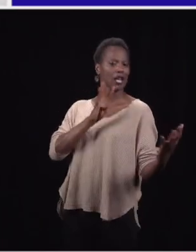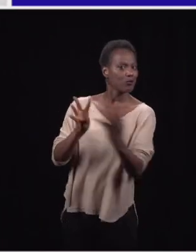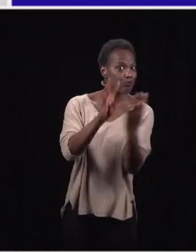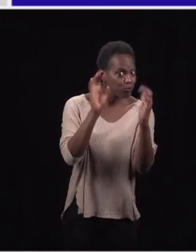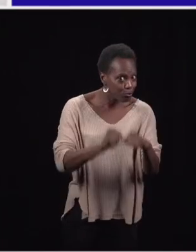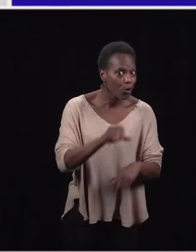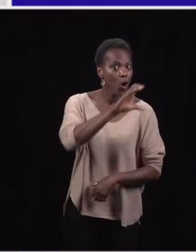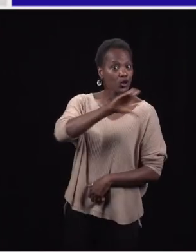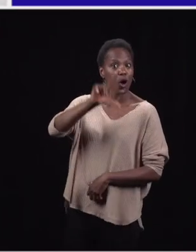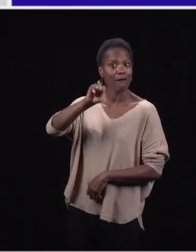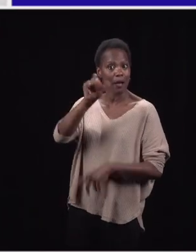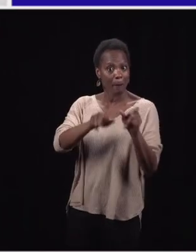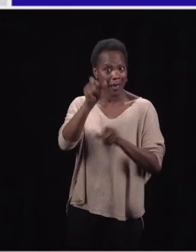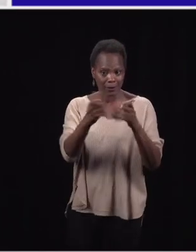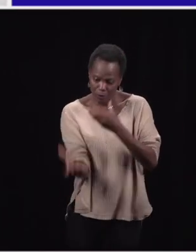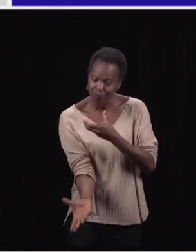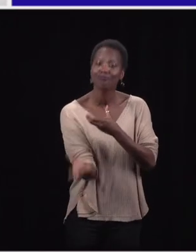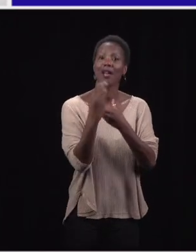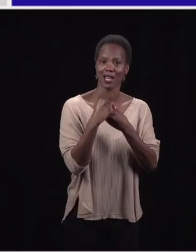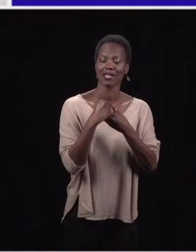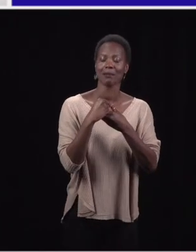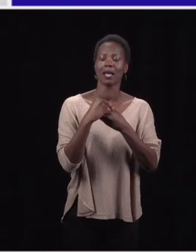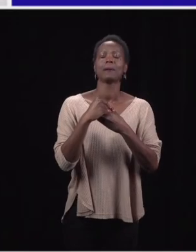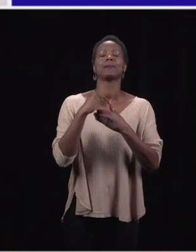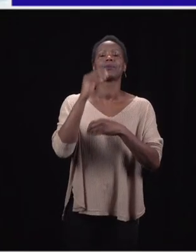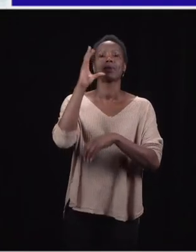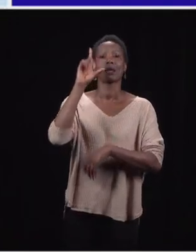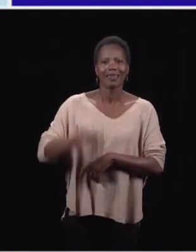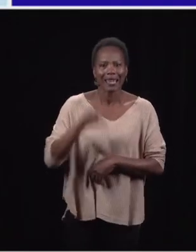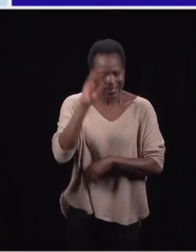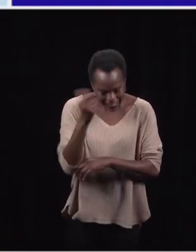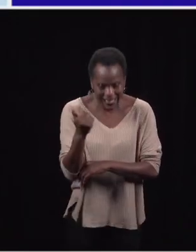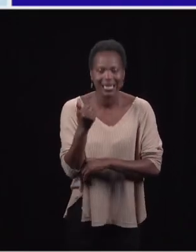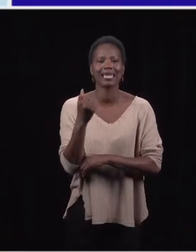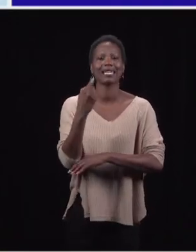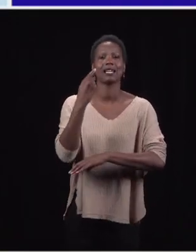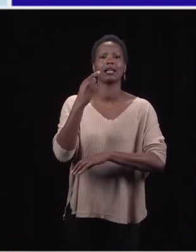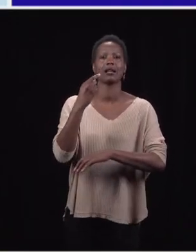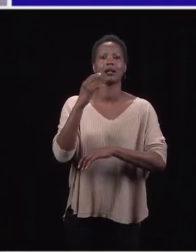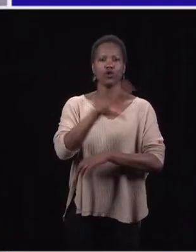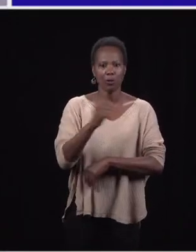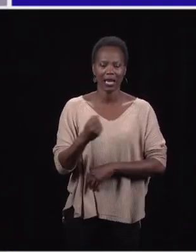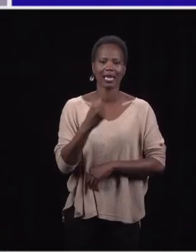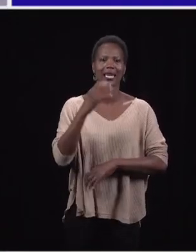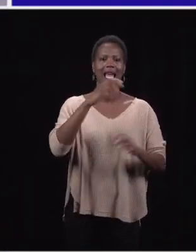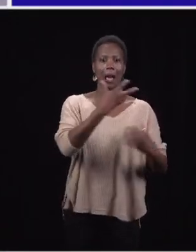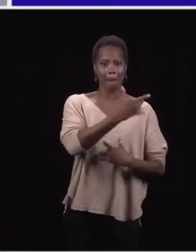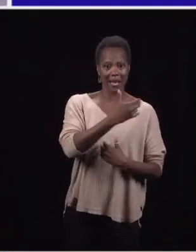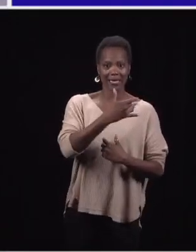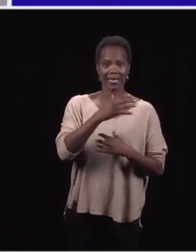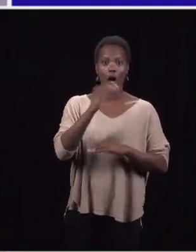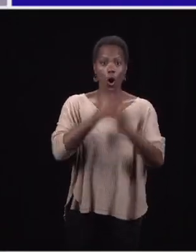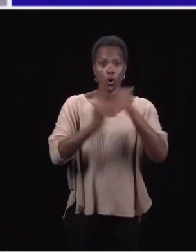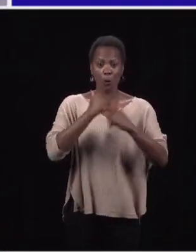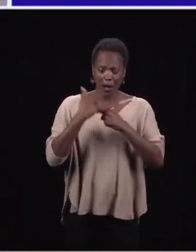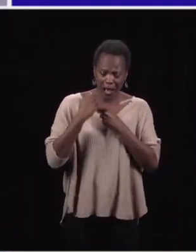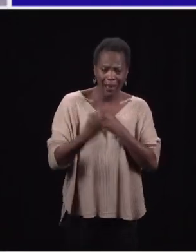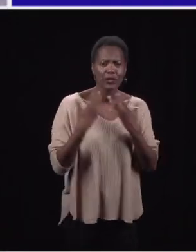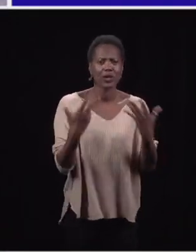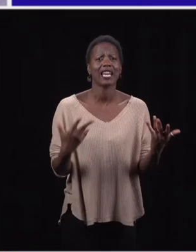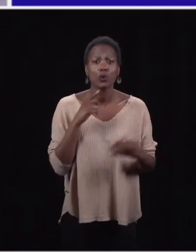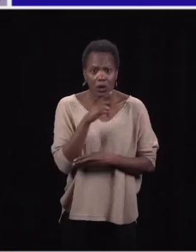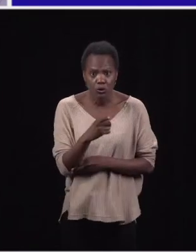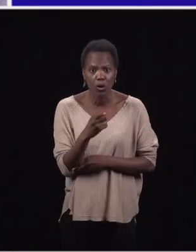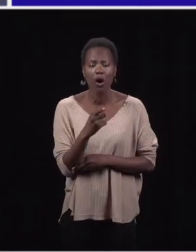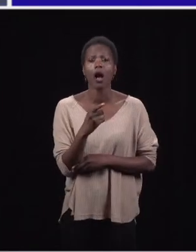plus de 120 personnes ont participé à des clip numérique Martinique le programme a duré 8 jours on en retient une énergie débordante des participants